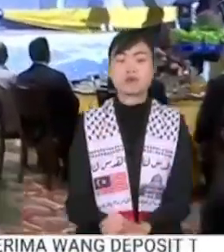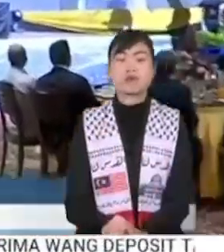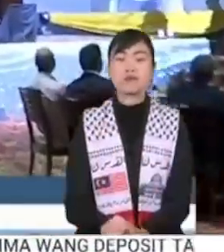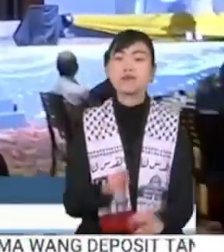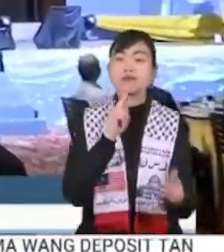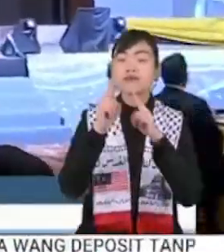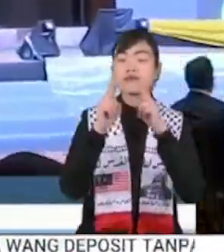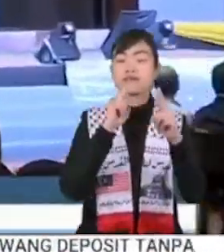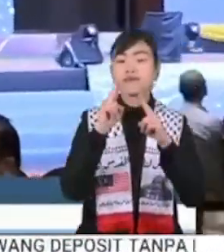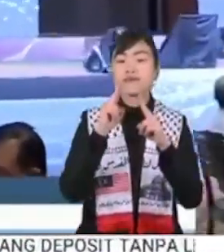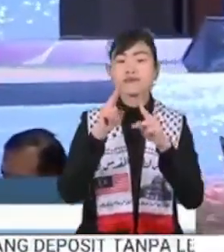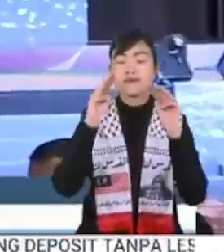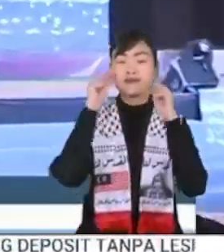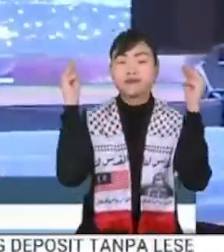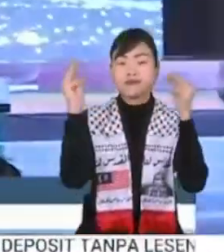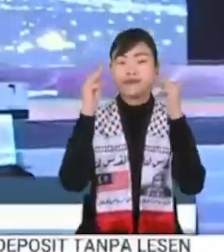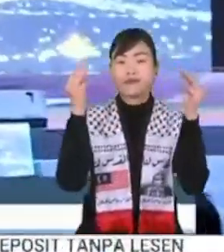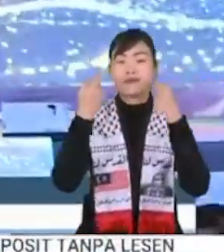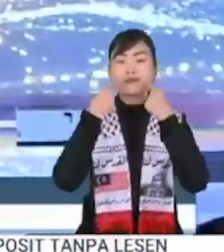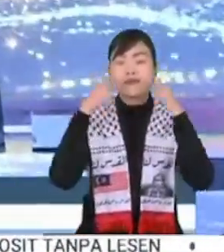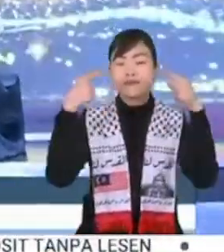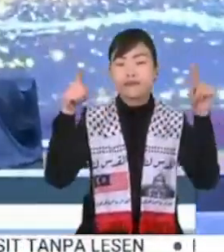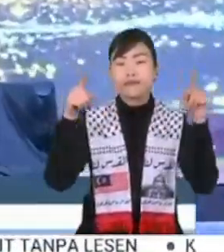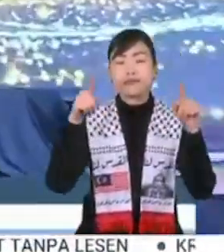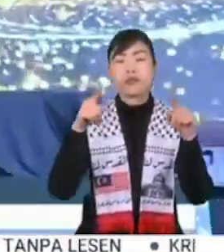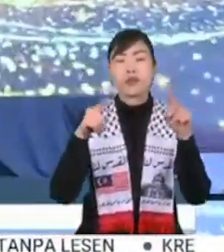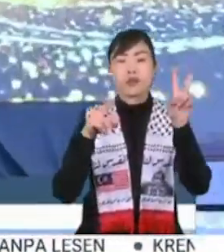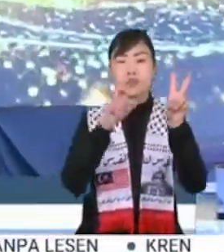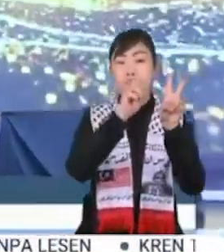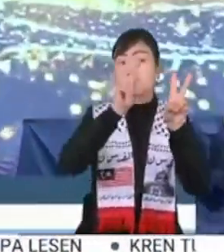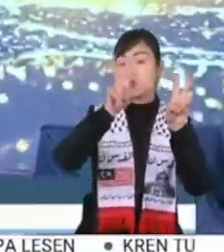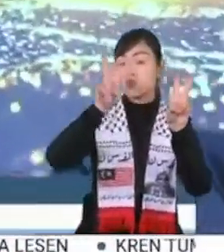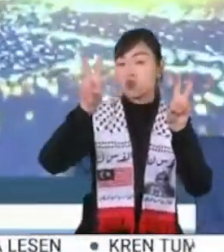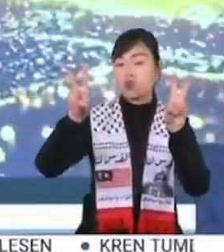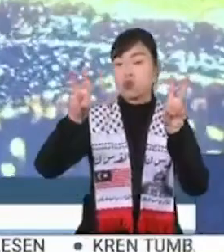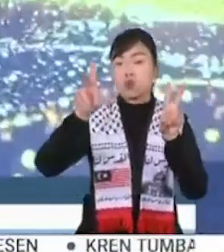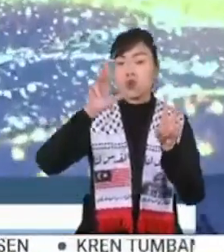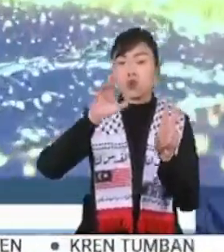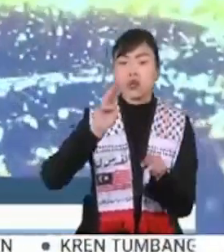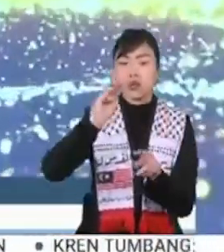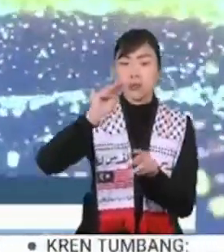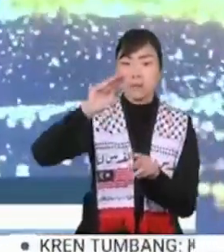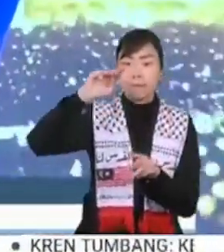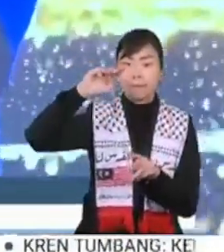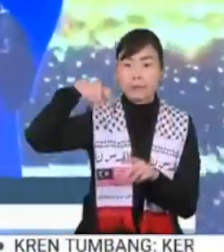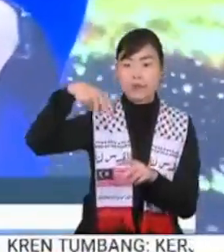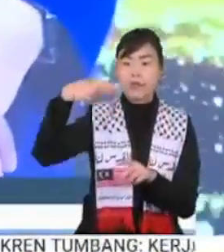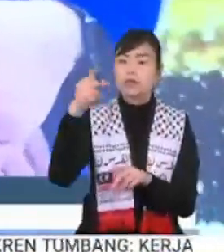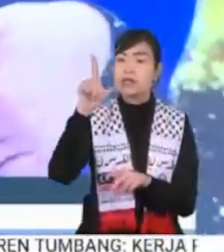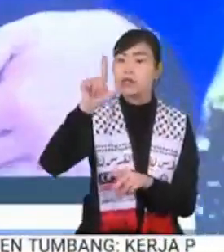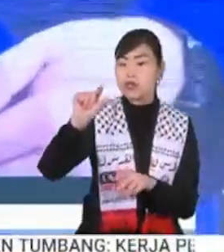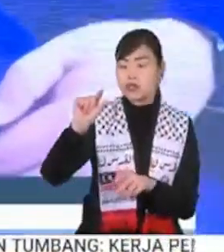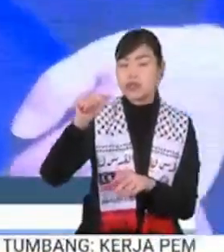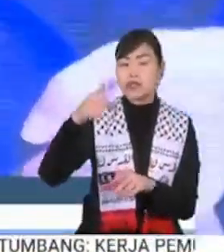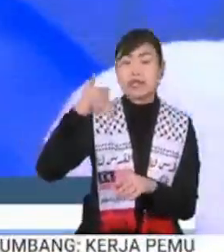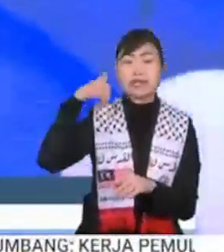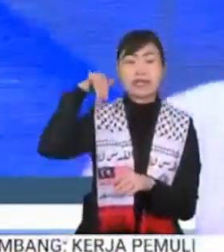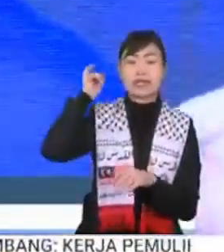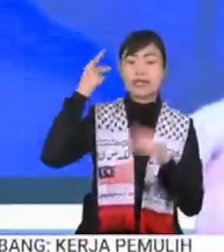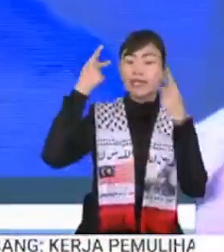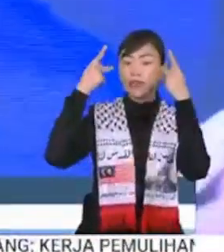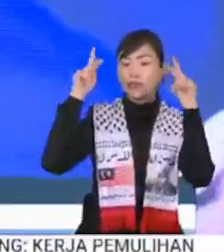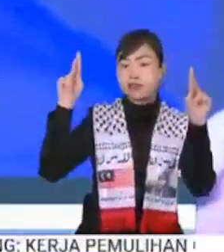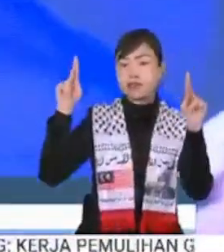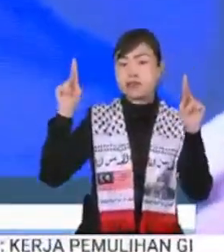berucap para Majlis Anugerah perkhidmatan Cemerlang 2022 mphlg di Kuching malam tadi timbalan Premier Datuk Amar